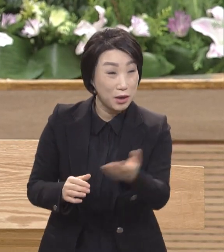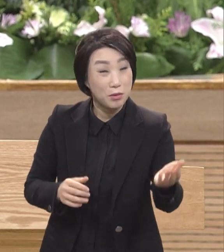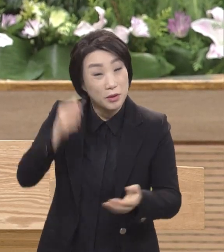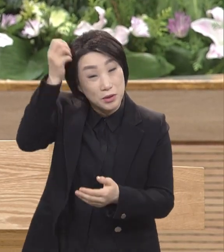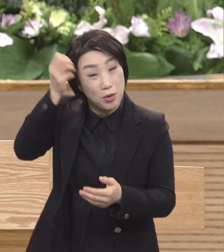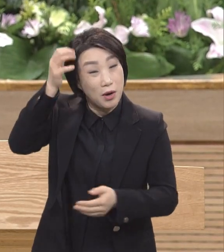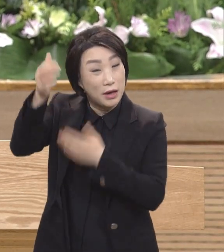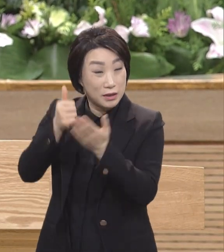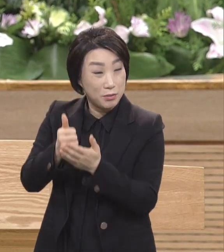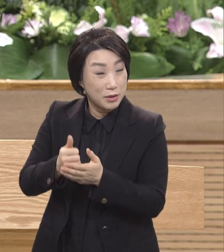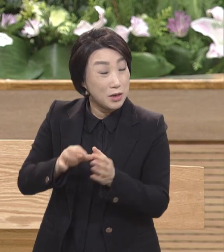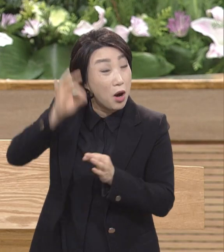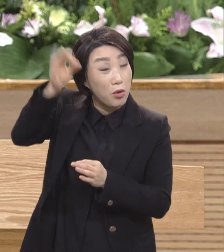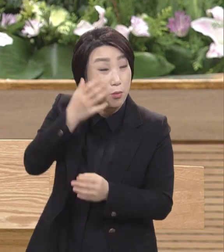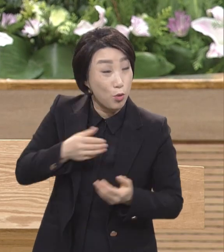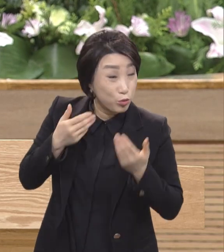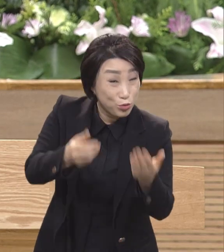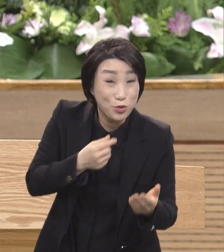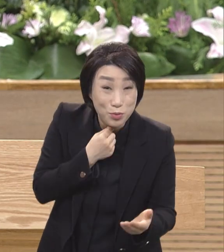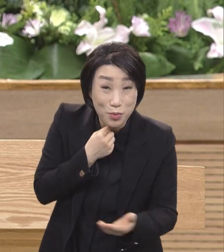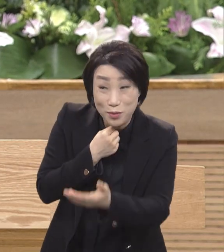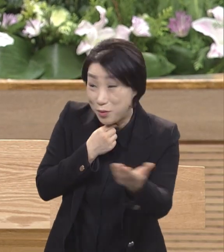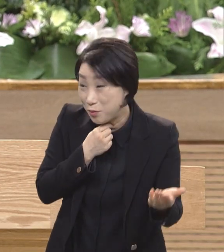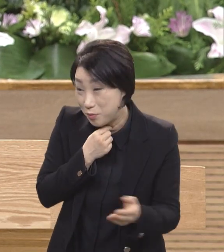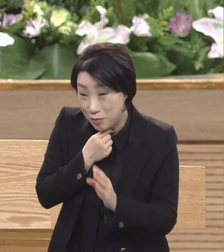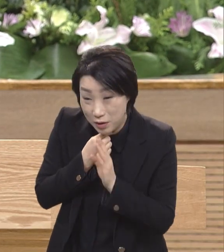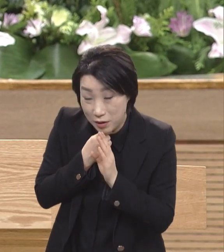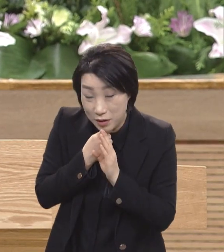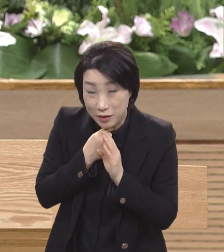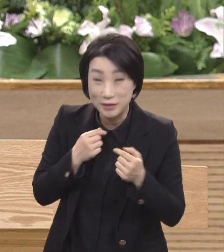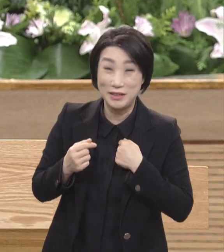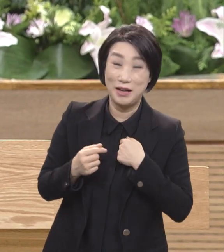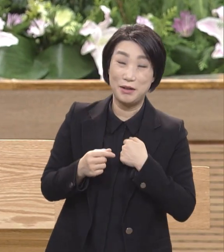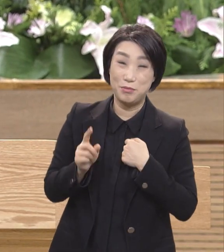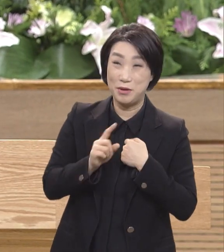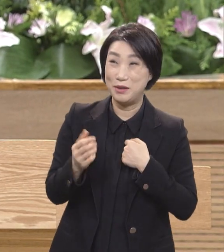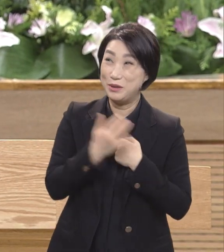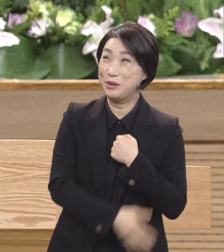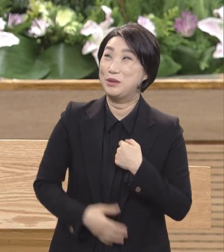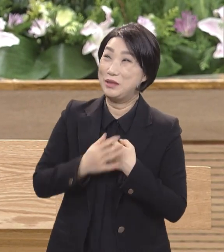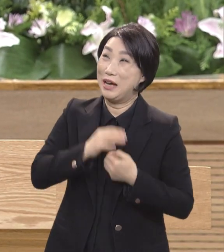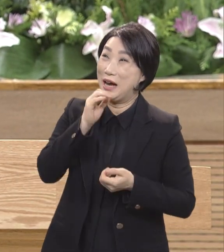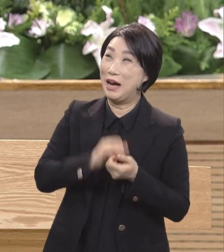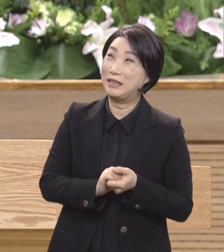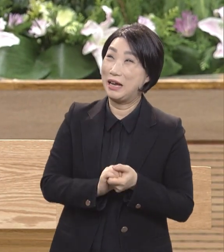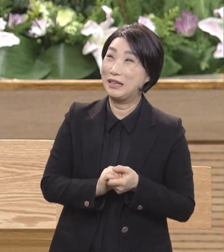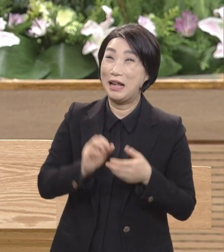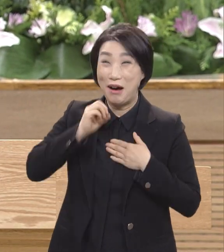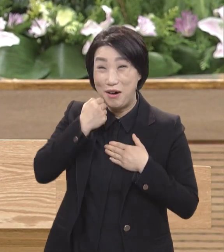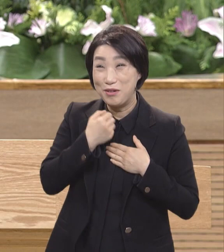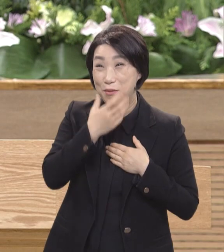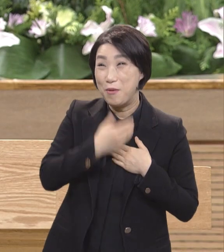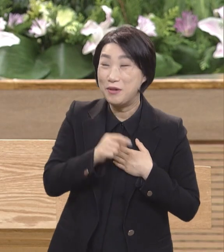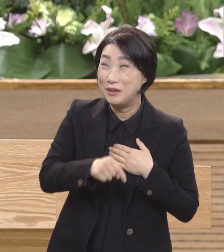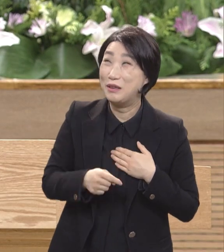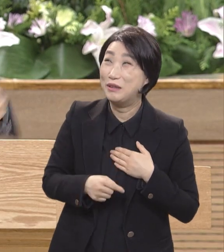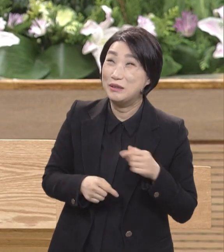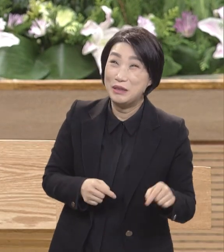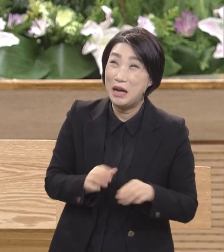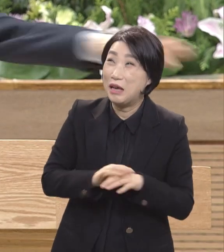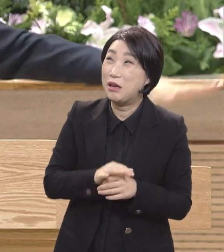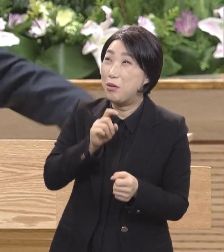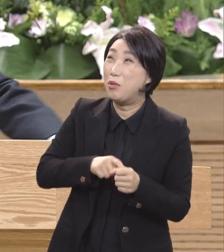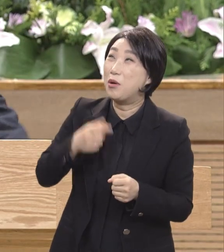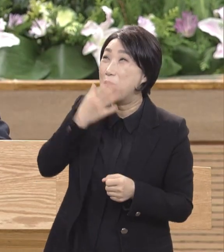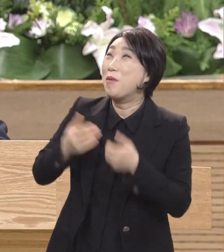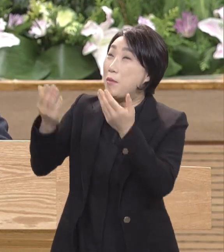영혼에게 항구적인 복을 주고자 하며, 여러분 이 땅에서 육신의 한계적인 제한된 복을 받고자 함인데 그건